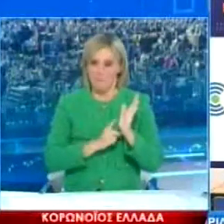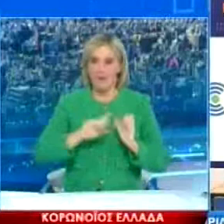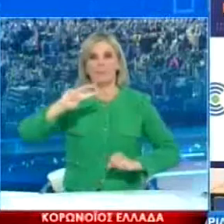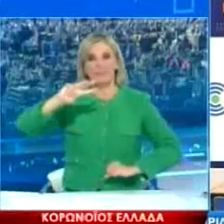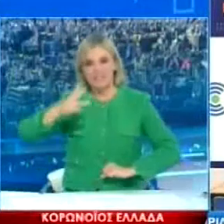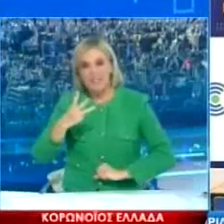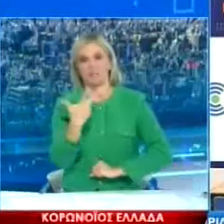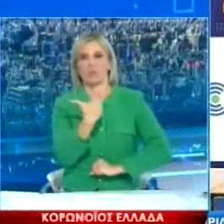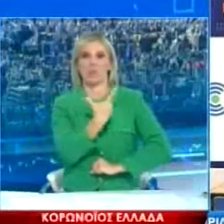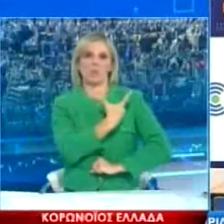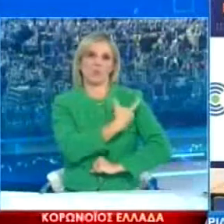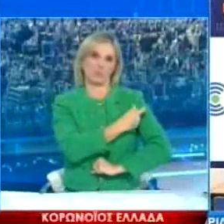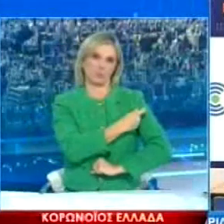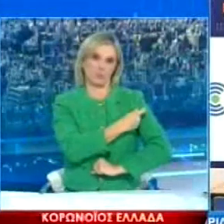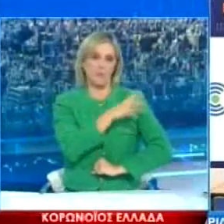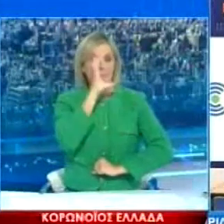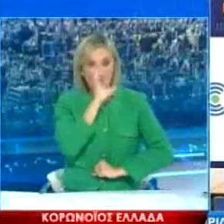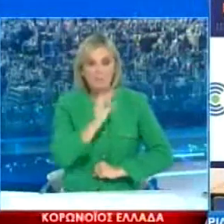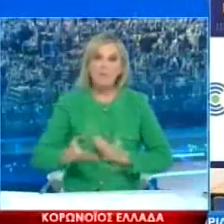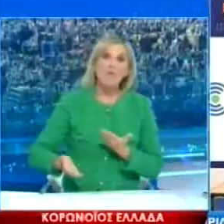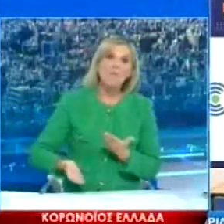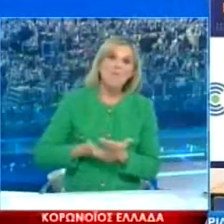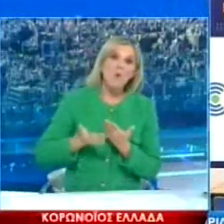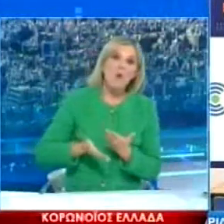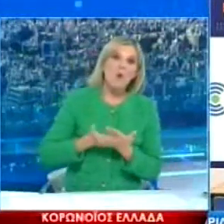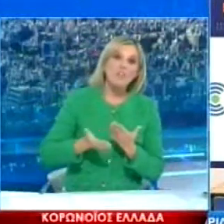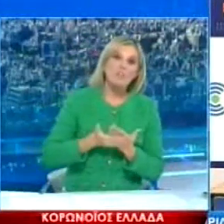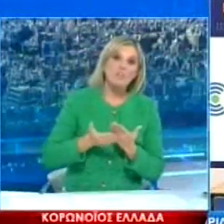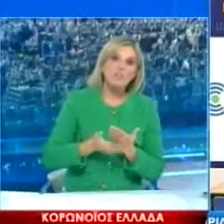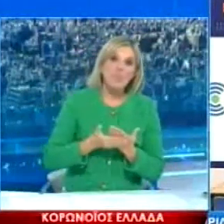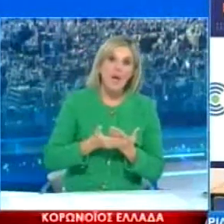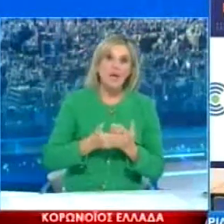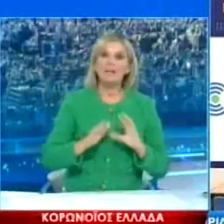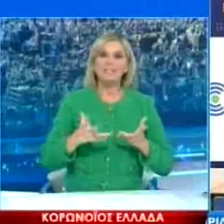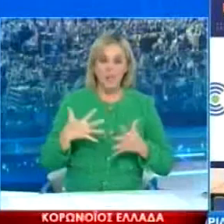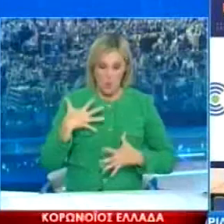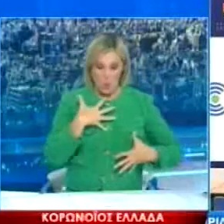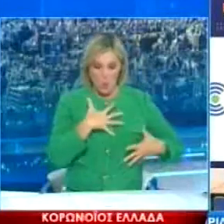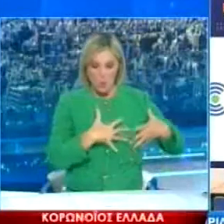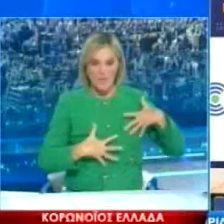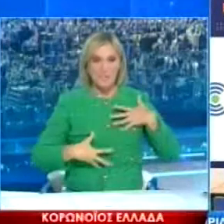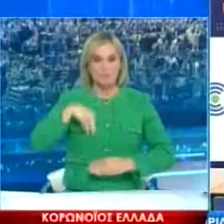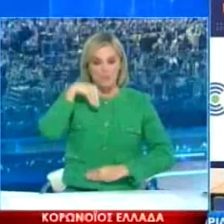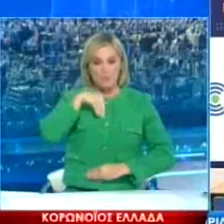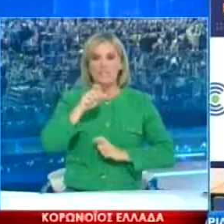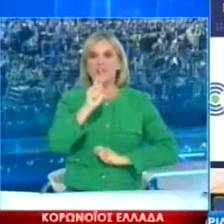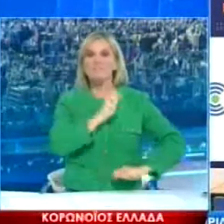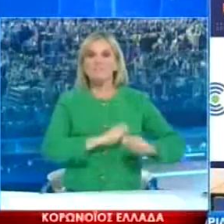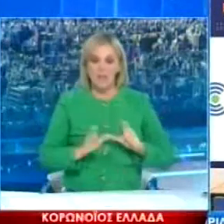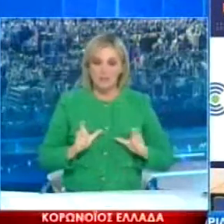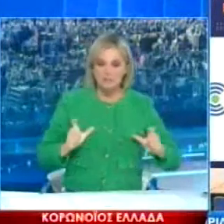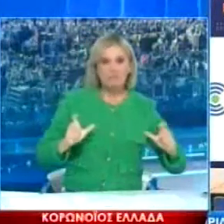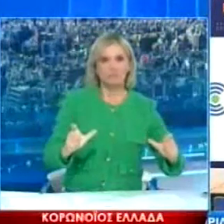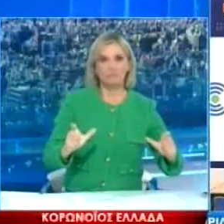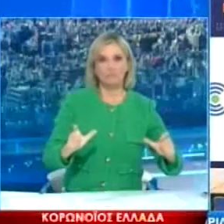που βοηθάει στο να μην είναι εκτεθειμένοι σε κίνδυνο άνθρωποι, άτομα